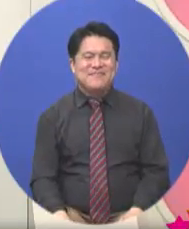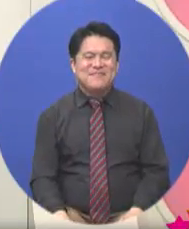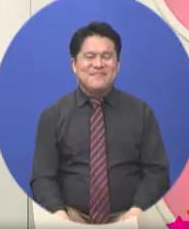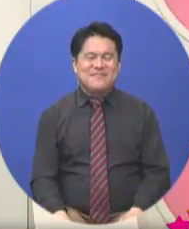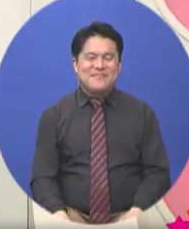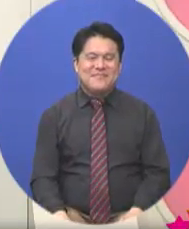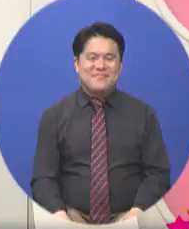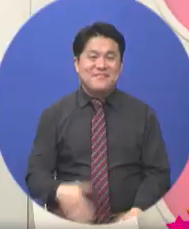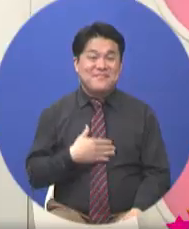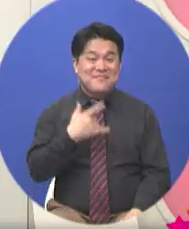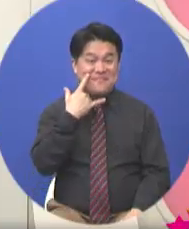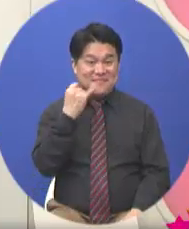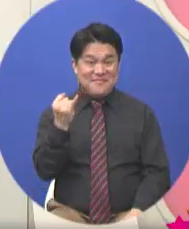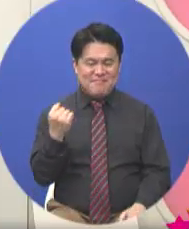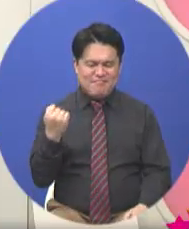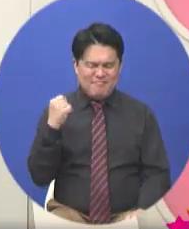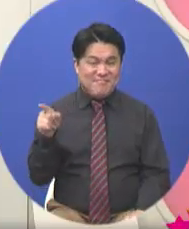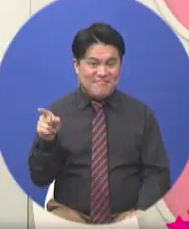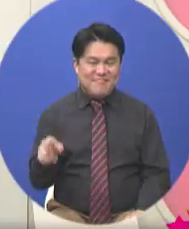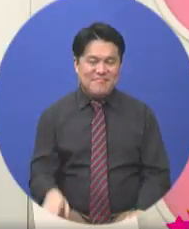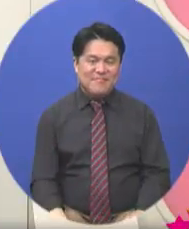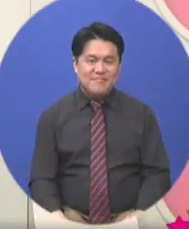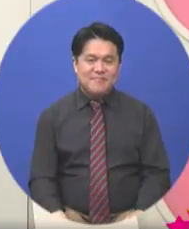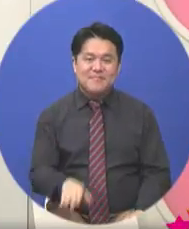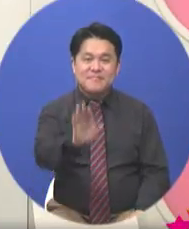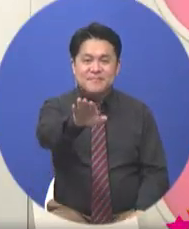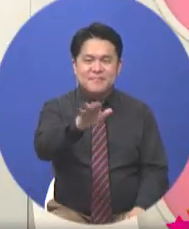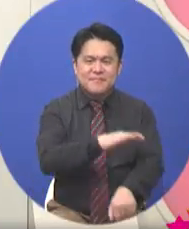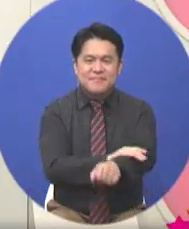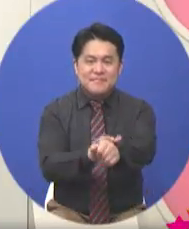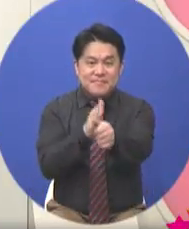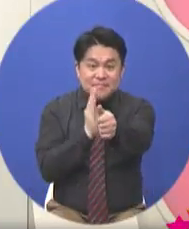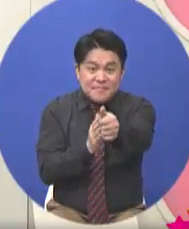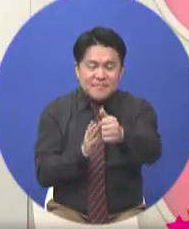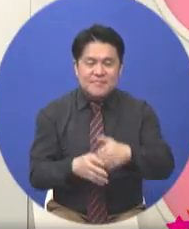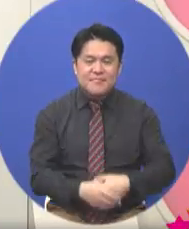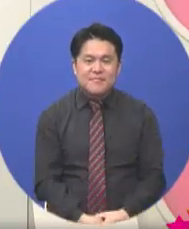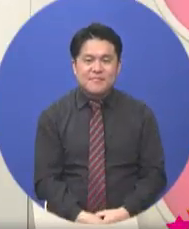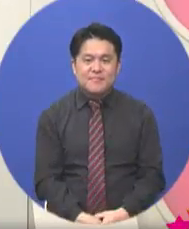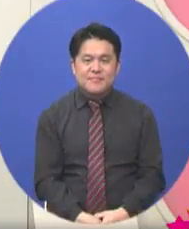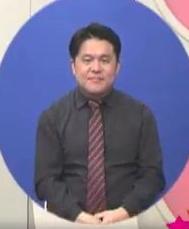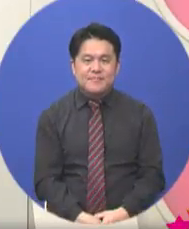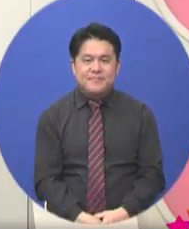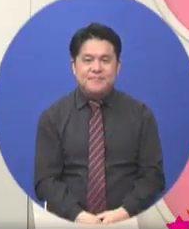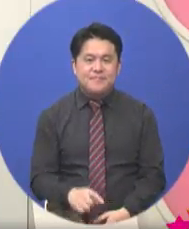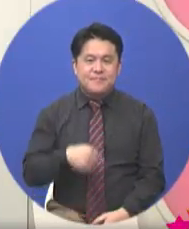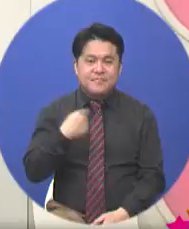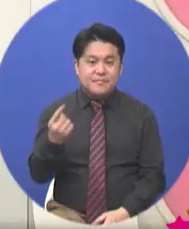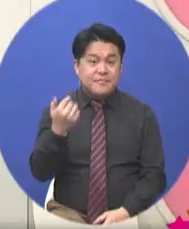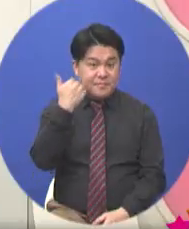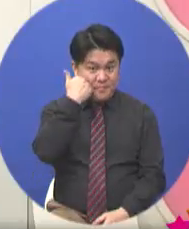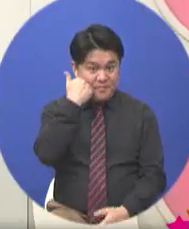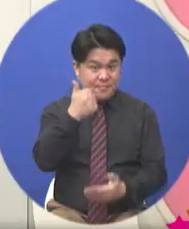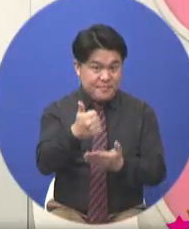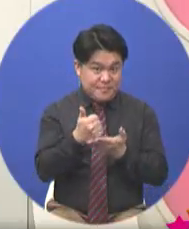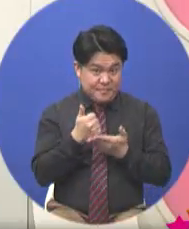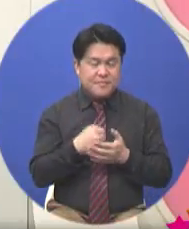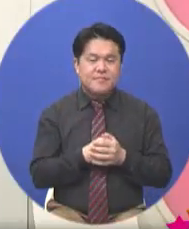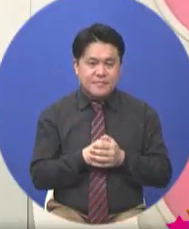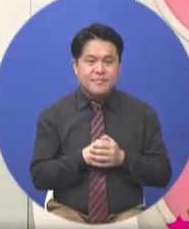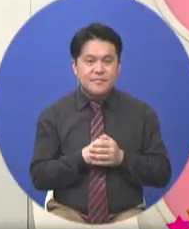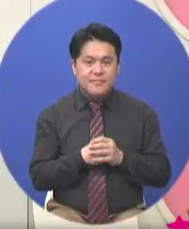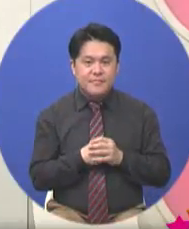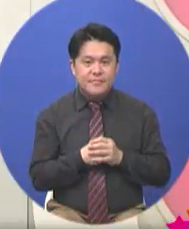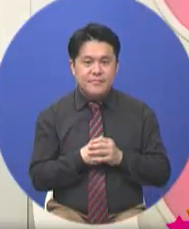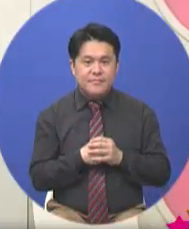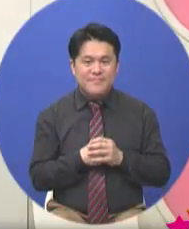네, 그게 우리 어머니한테 활력소예요. 요양사님 잘 부탁드리고요. 자, 다음 분 만나